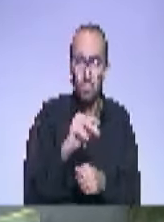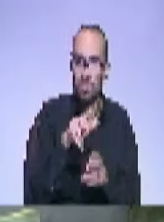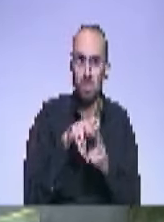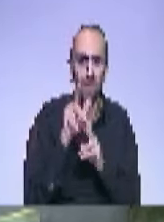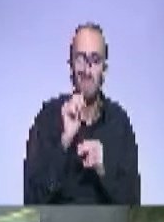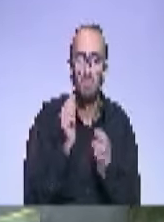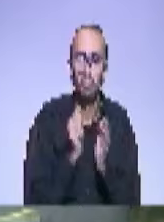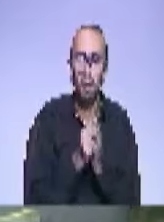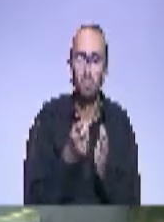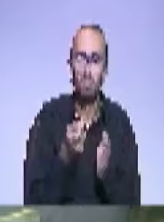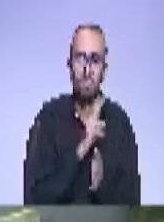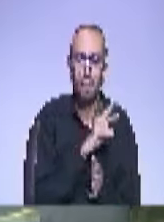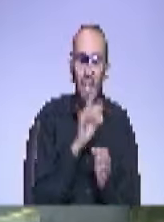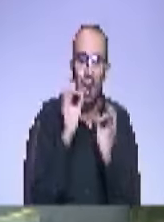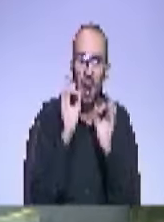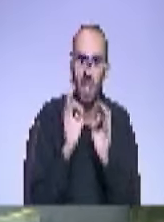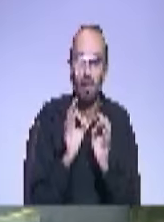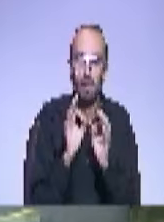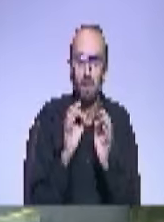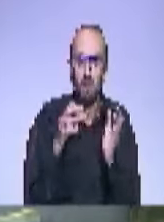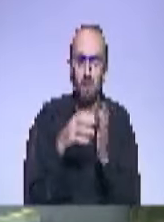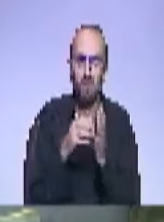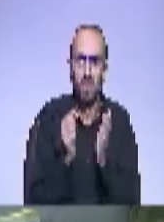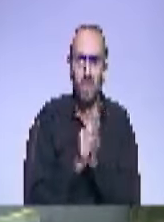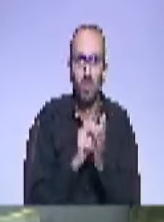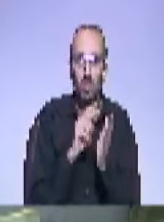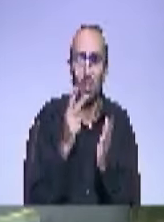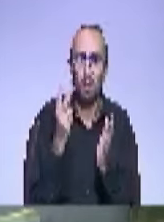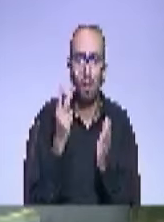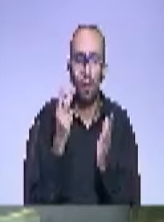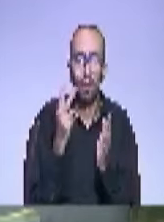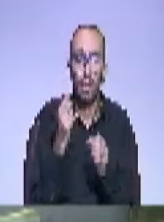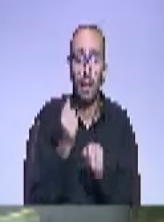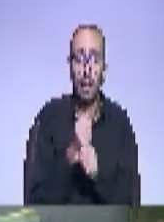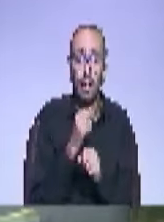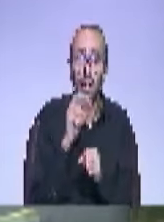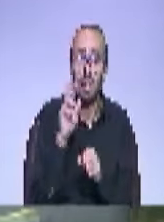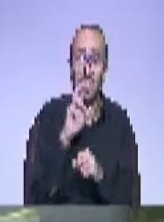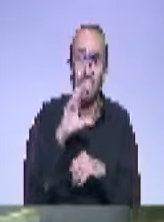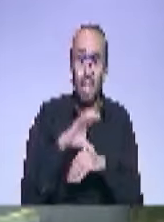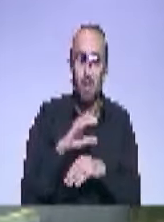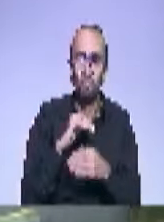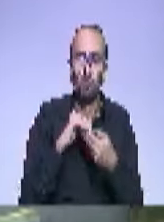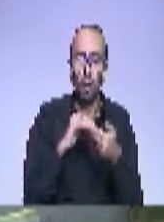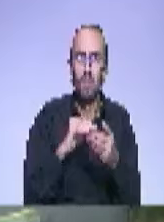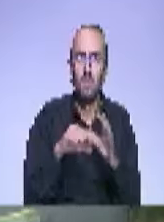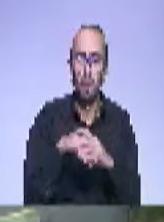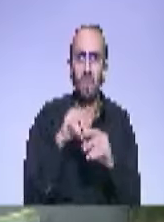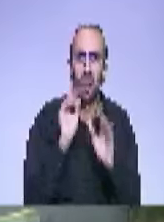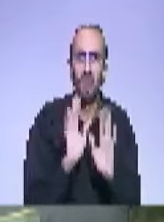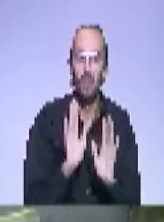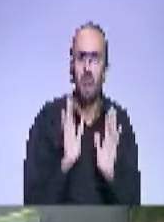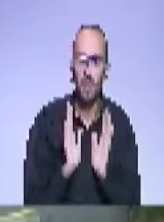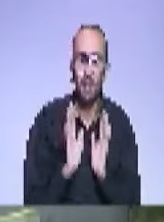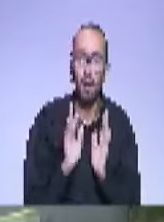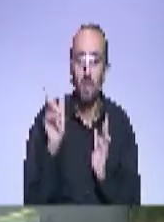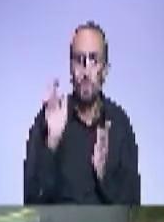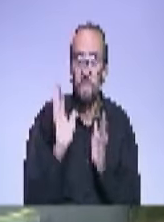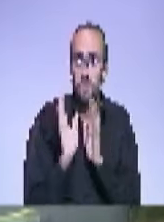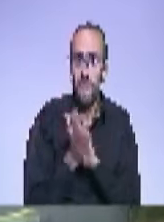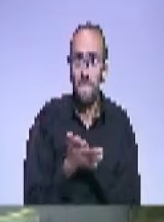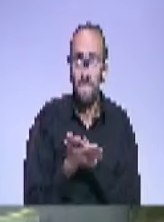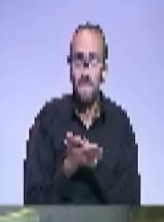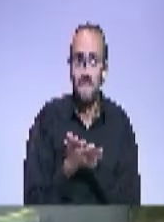الا بره البيت. سكن مستقل. هنا دور الكنيسه تساعد في سكن مستقل. هو يفتح